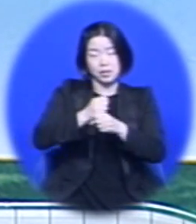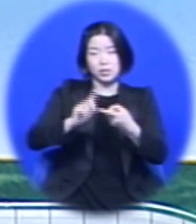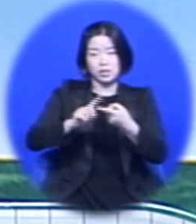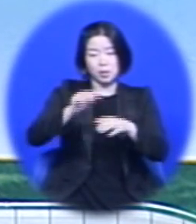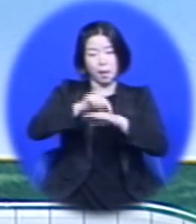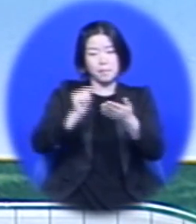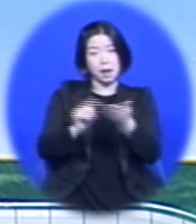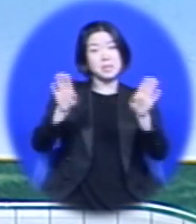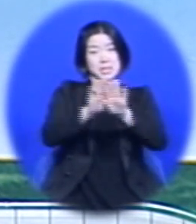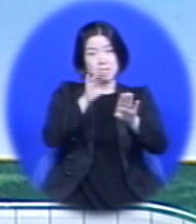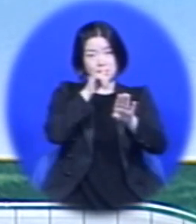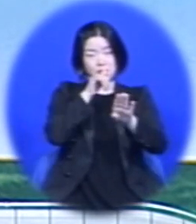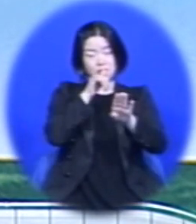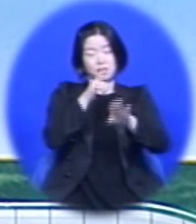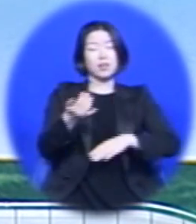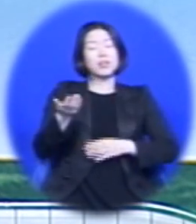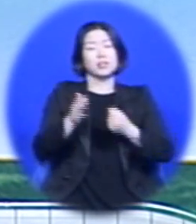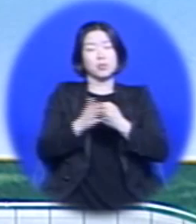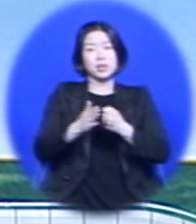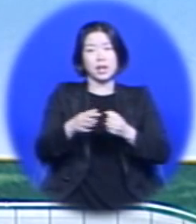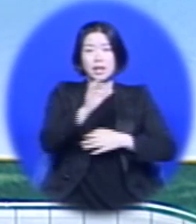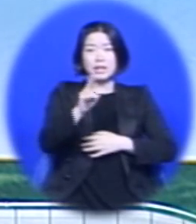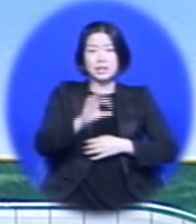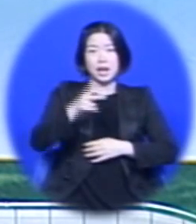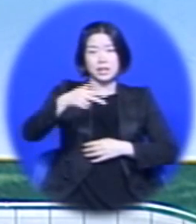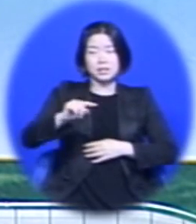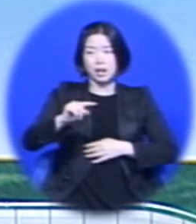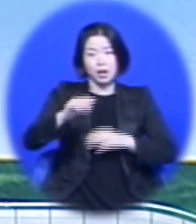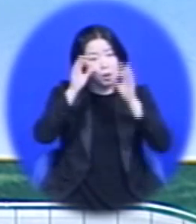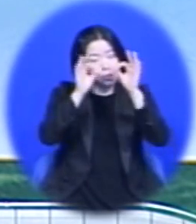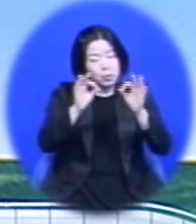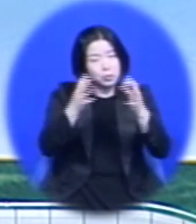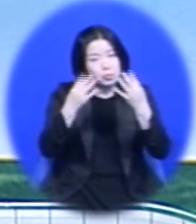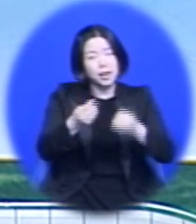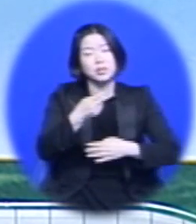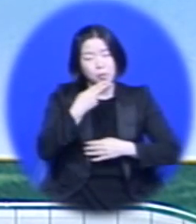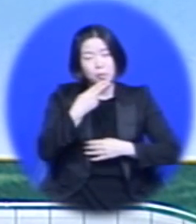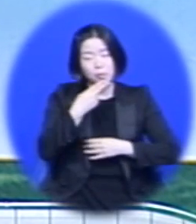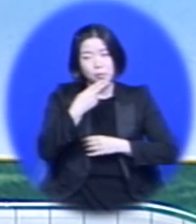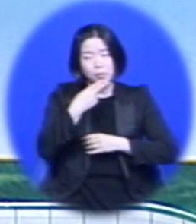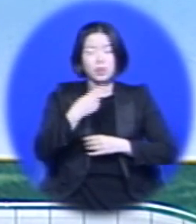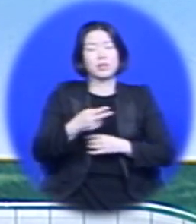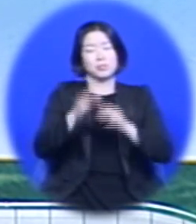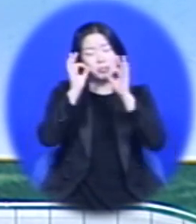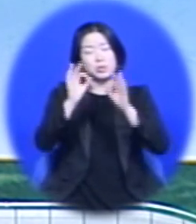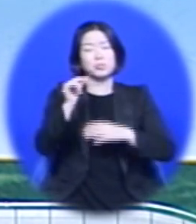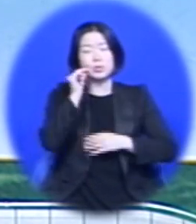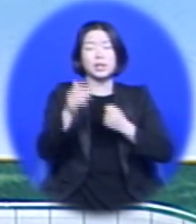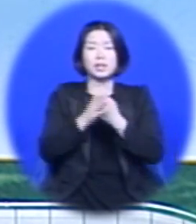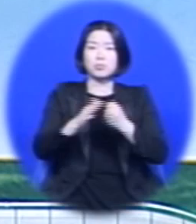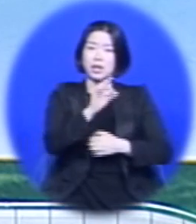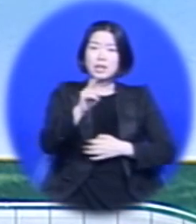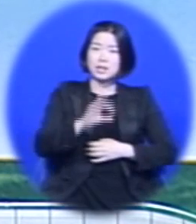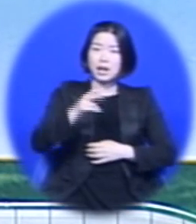있습니다. 그래서 양자가 된 일도 별로 없고 양자를 삼는 일도 별로 없기 때문에 양자가